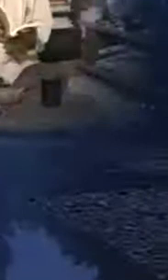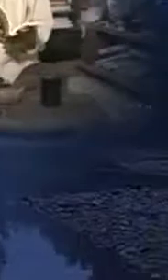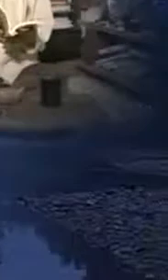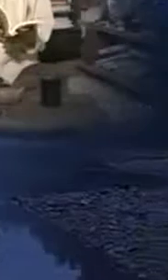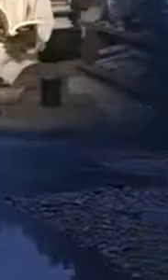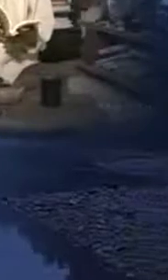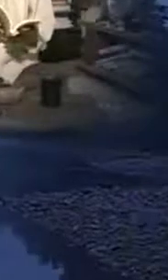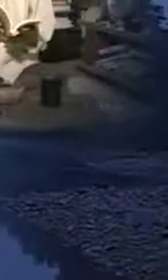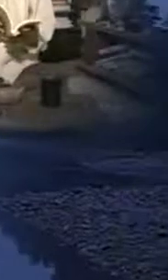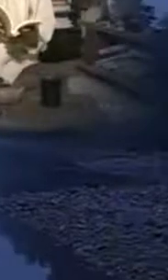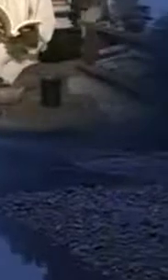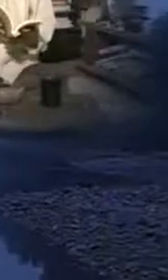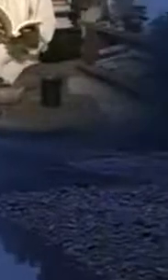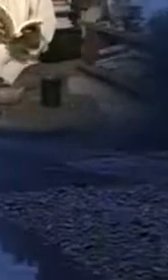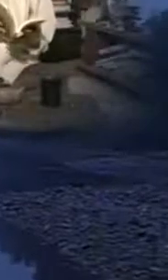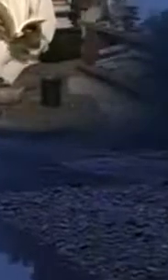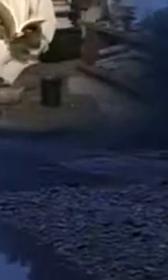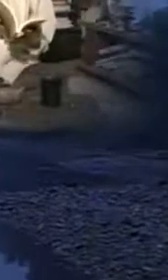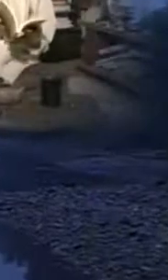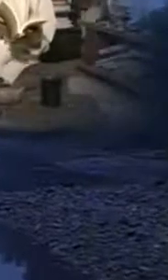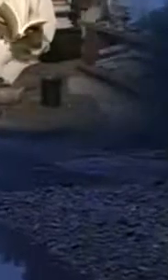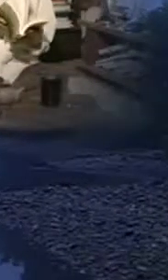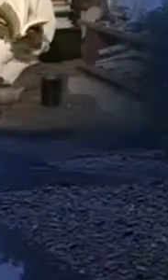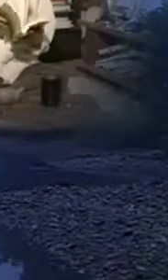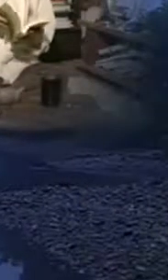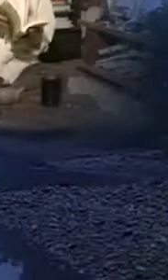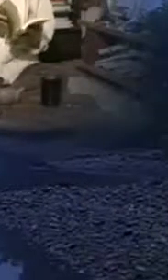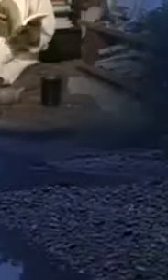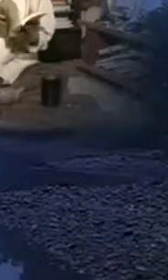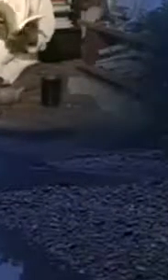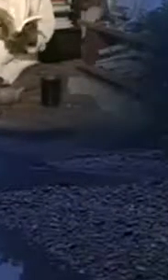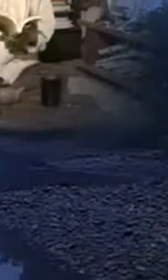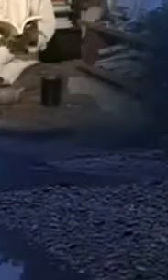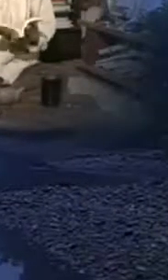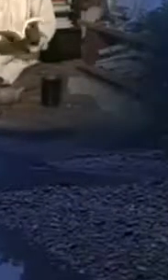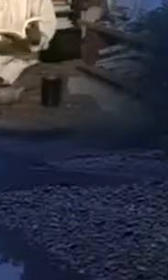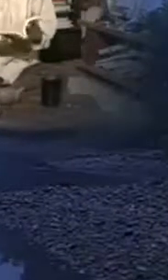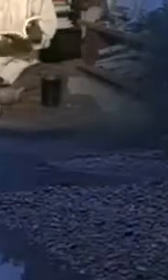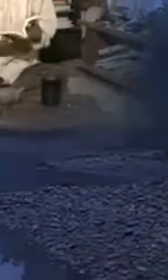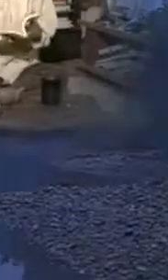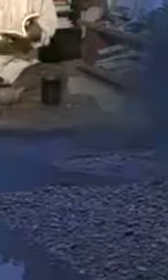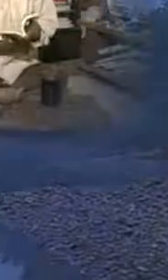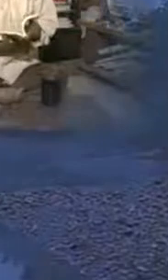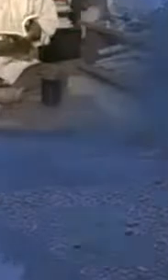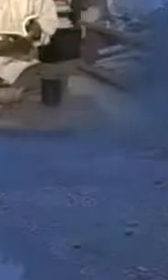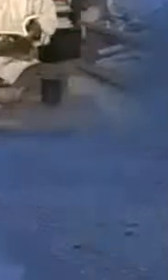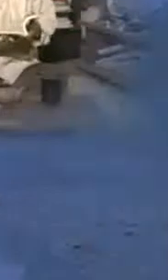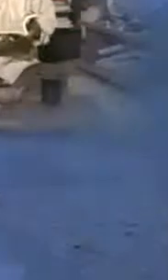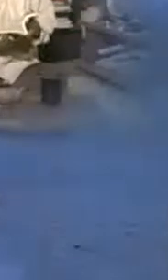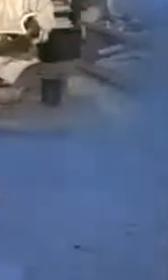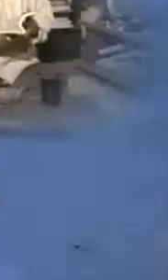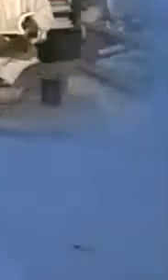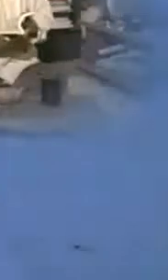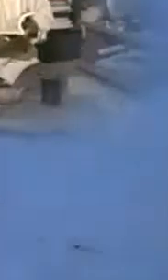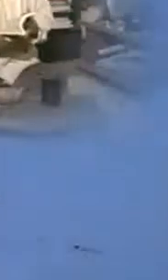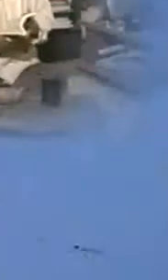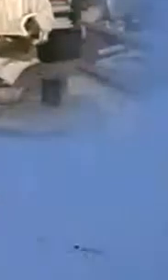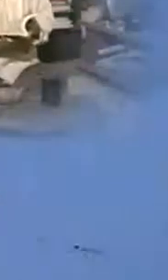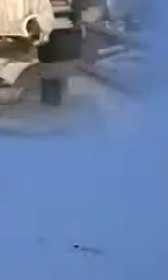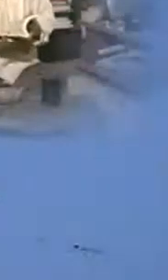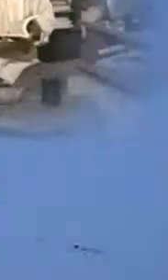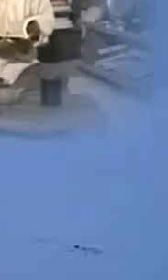혼자 마음 날같이 아실리, 그래도 어디나 계실 것이면 내 마음에